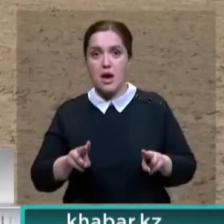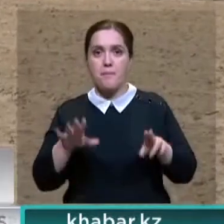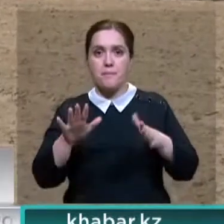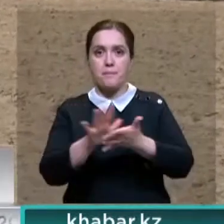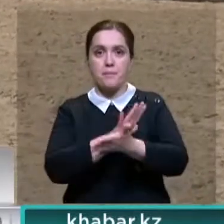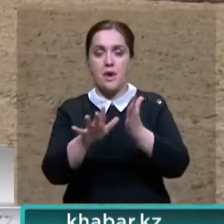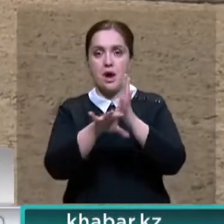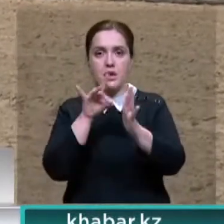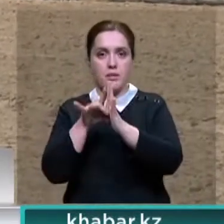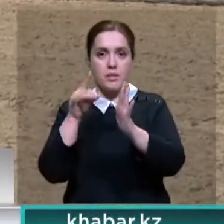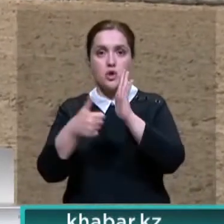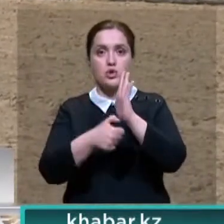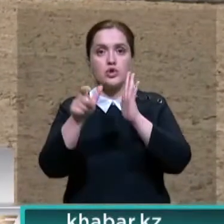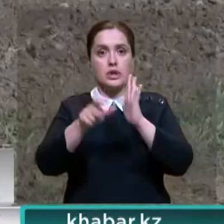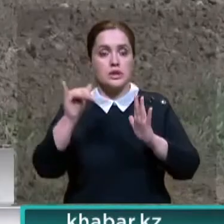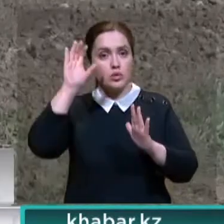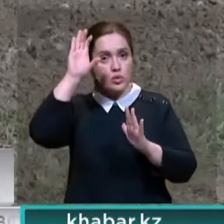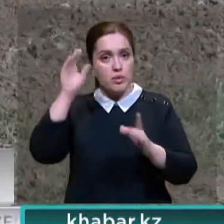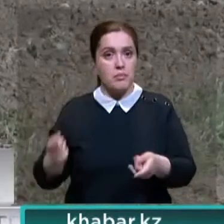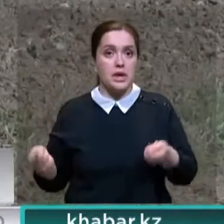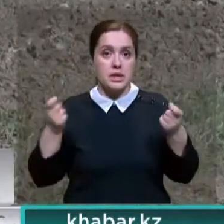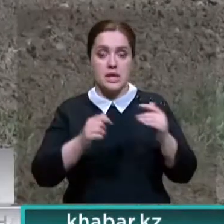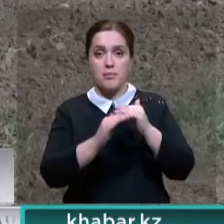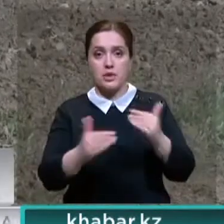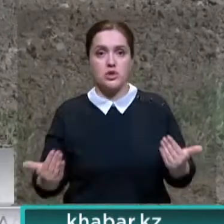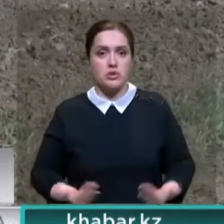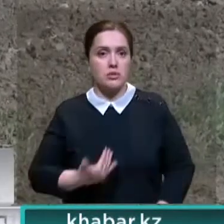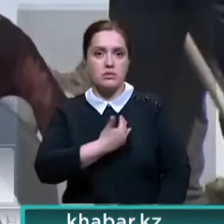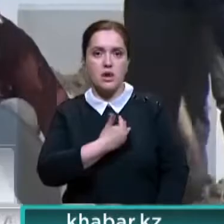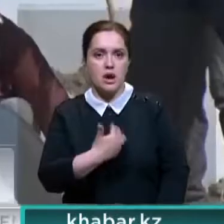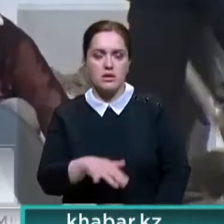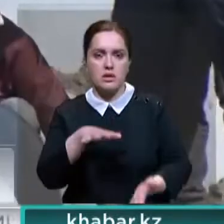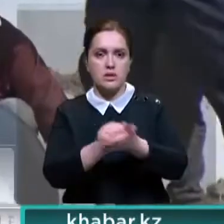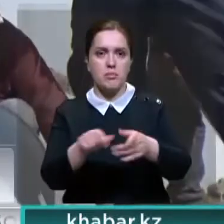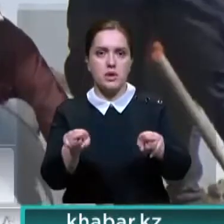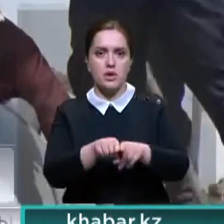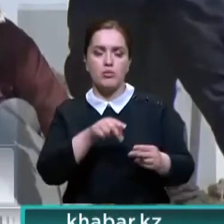600 человек из из узбекистана а местные жители не хотят заниматься таким трудом говорят аграрии